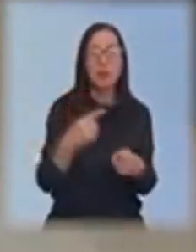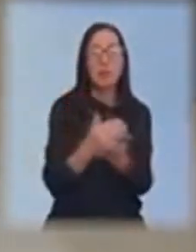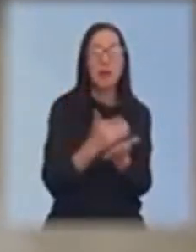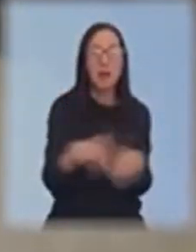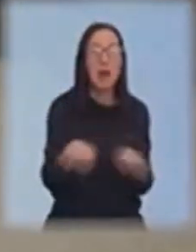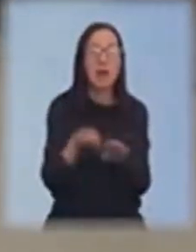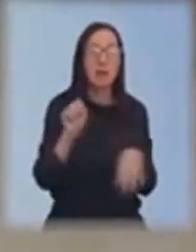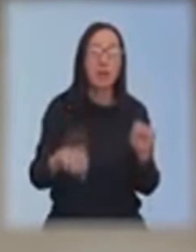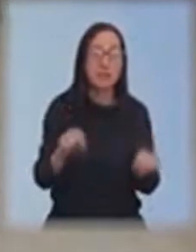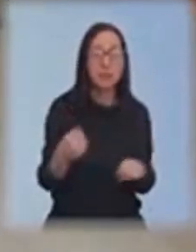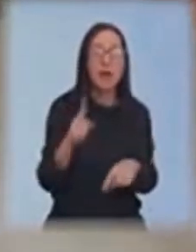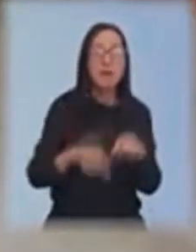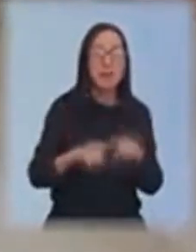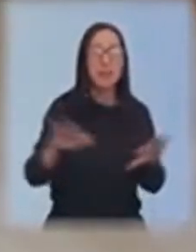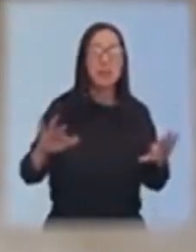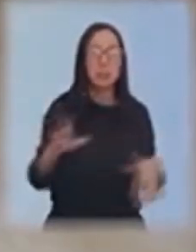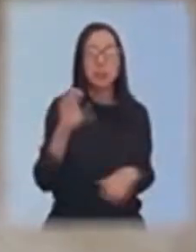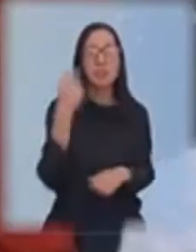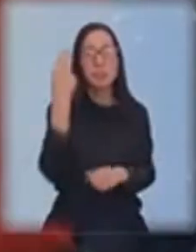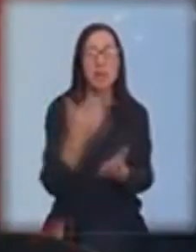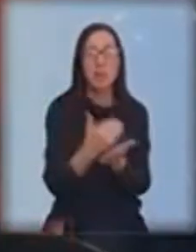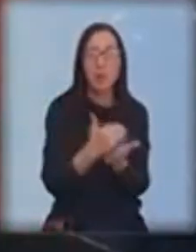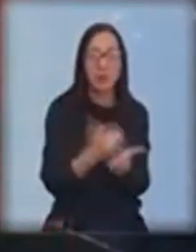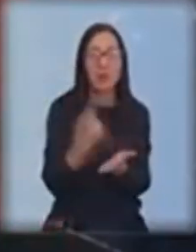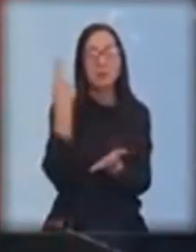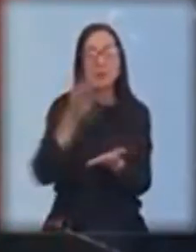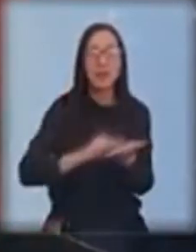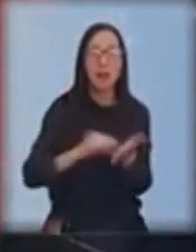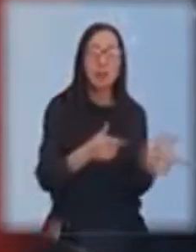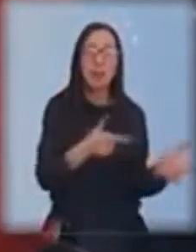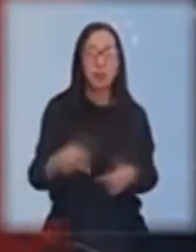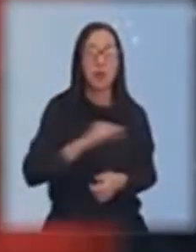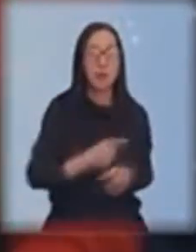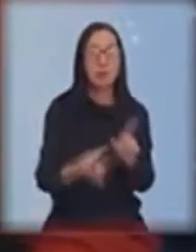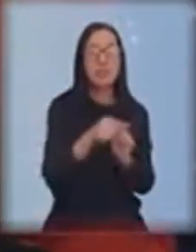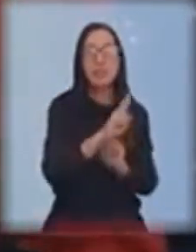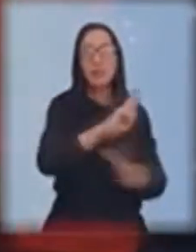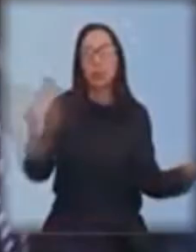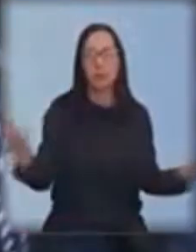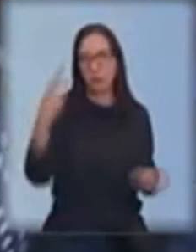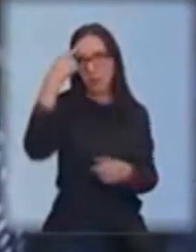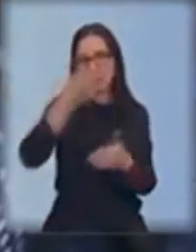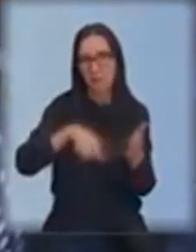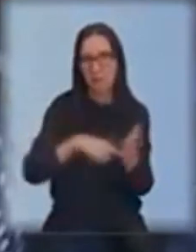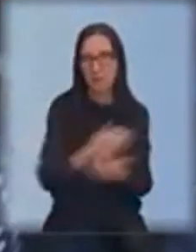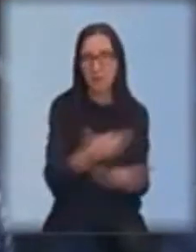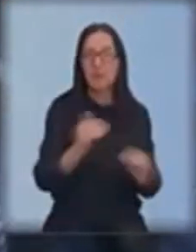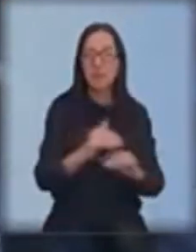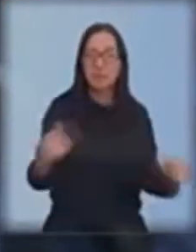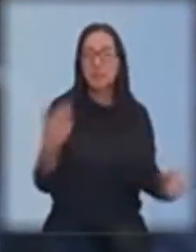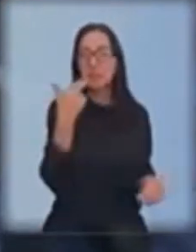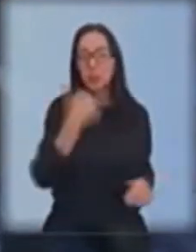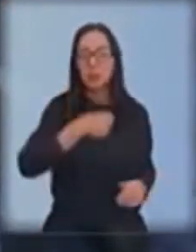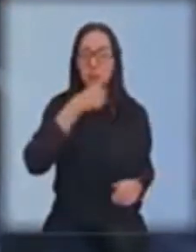«Равные возможности» – один из редких случаев социального проекта, где авторы готовы работать с теми, в кого не верит никто. Дети, подростки